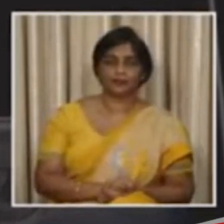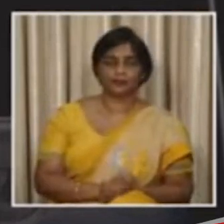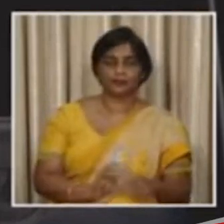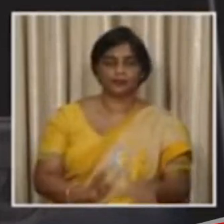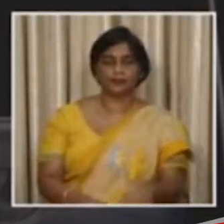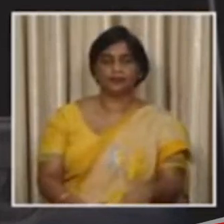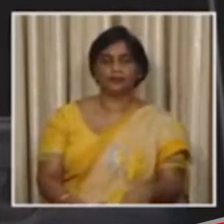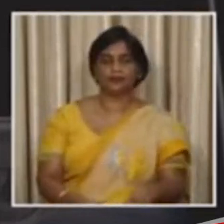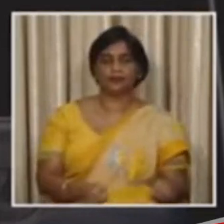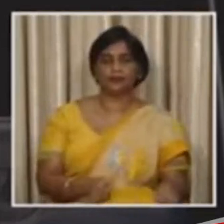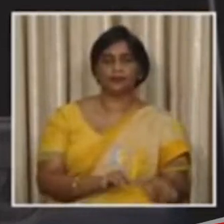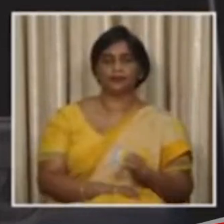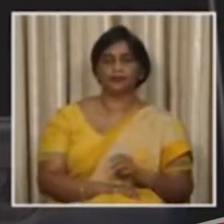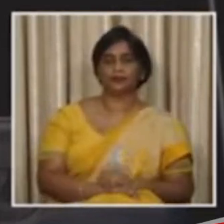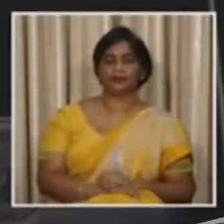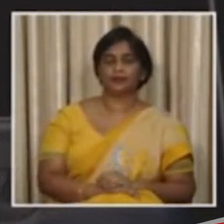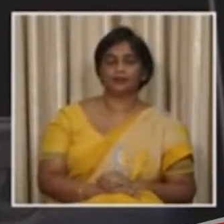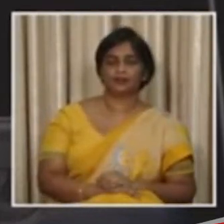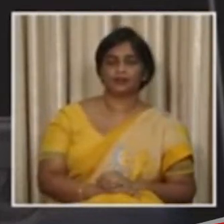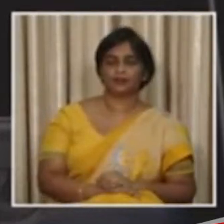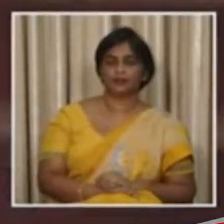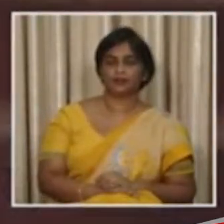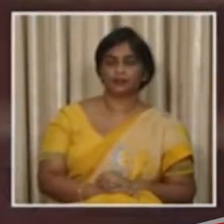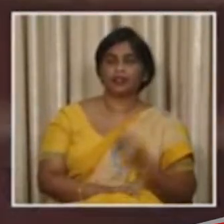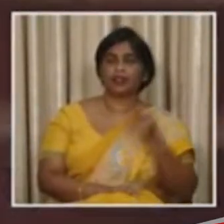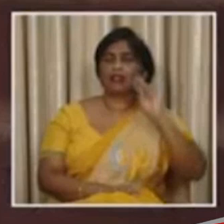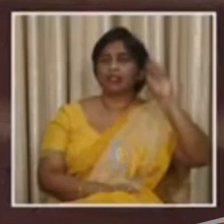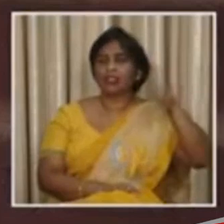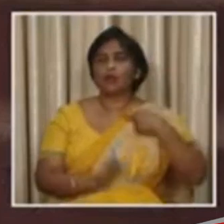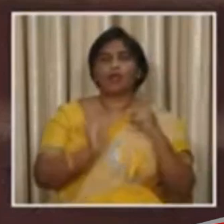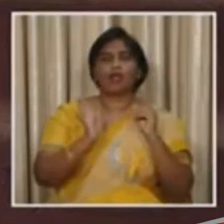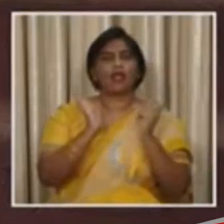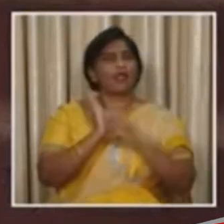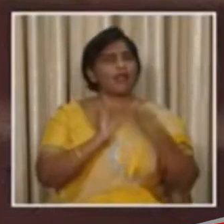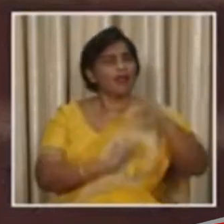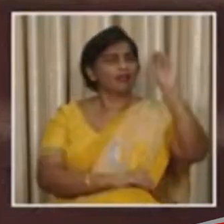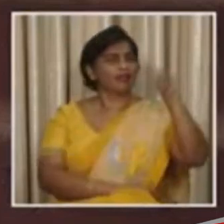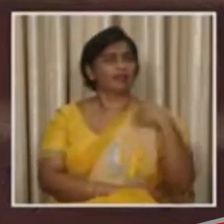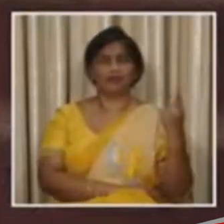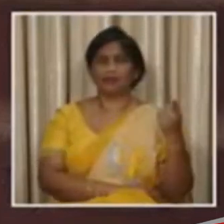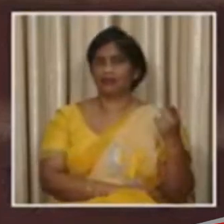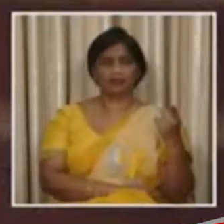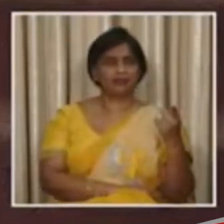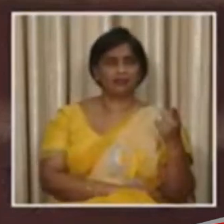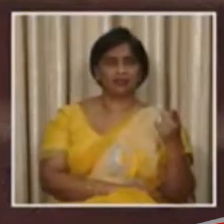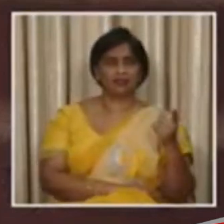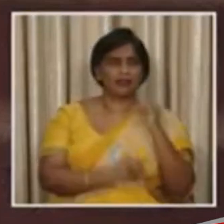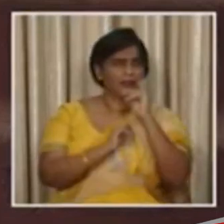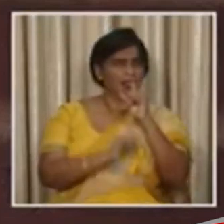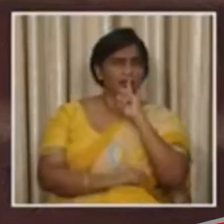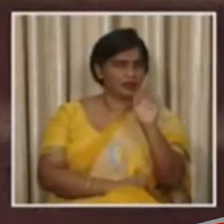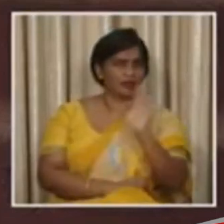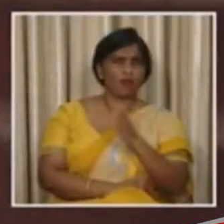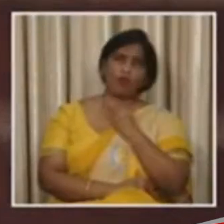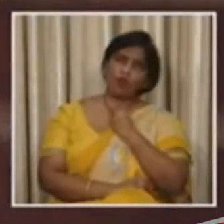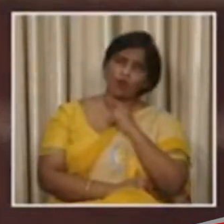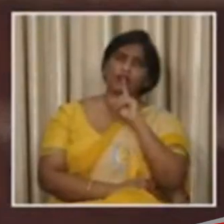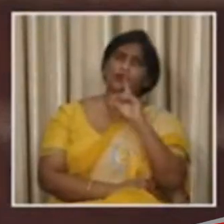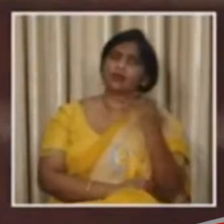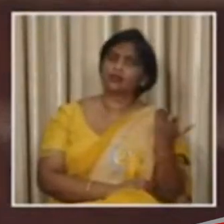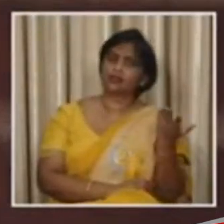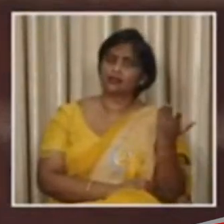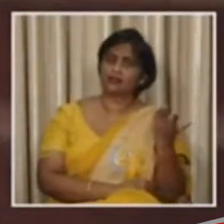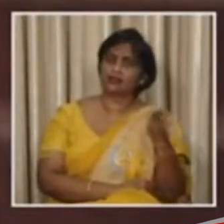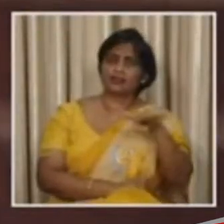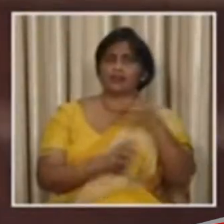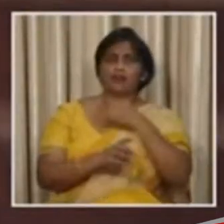ඔව් හරි හරි. ප්‍රධානෙක් කියන්නේ ග්‍රාන්ට් එකක්. ග්‍රාන්ට් නෙවෙයි ලෝන් එකක්. ඔබතුමා කියන්නේ ලෝන් එකක් කියලා. නේ වැරදි කතා කියන්න එපා. ඉතින් බොරුනි කියන්නේ ඔබතුමා බොරු